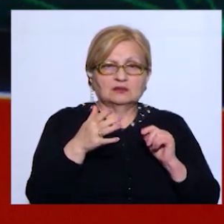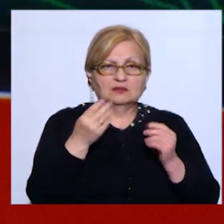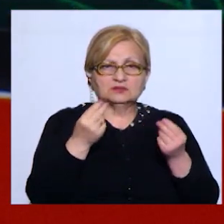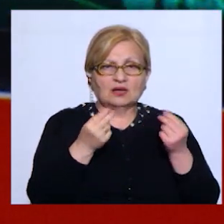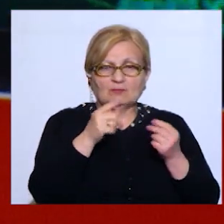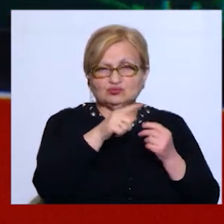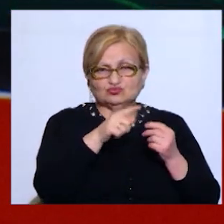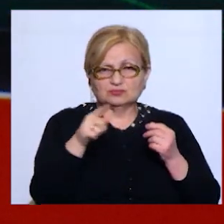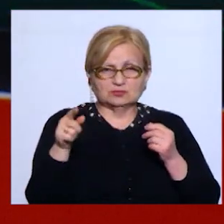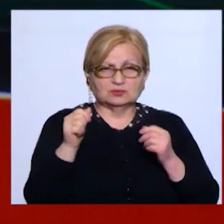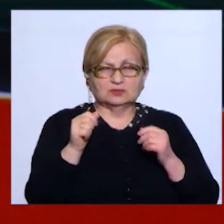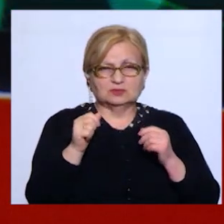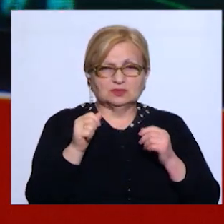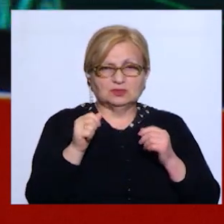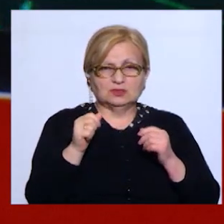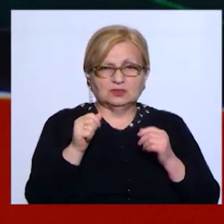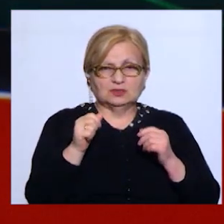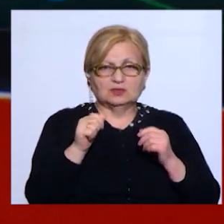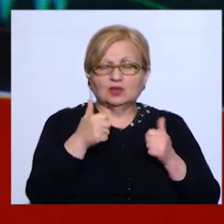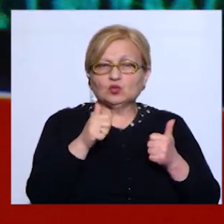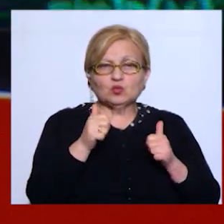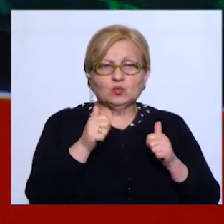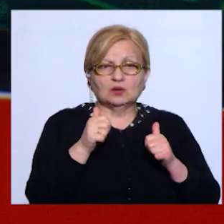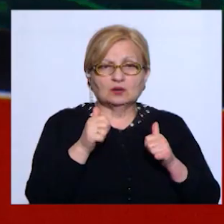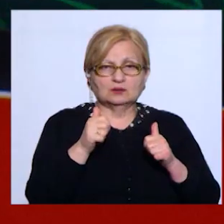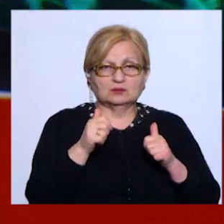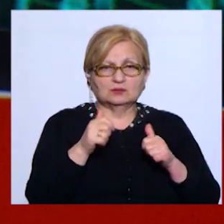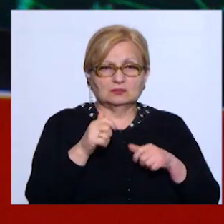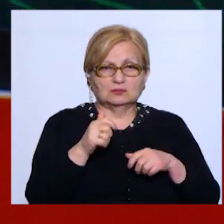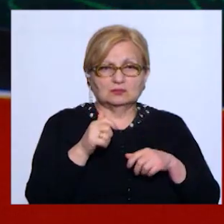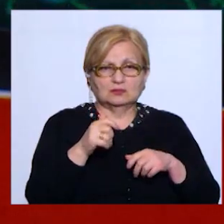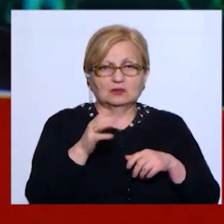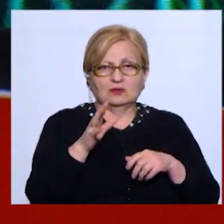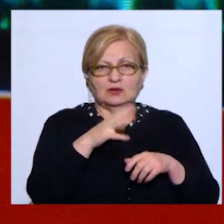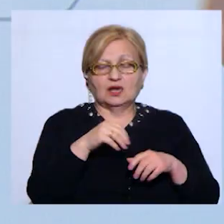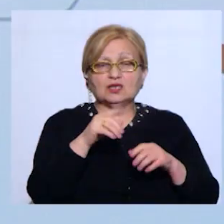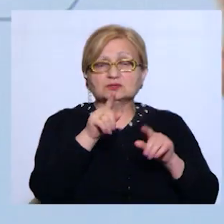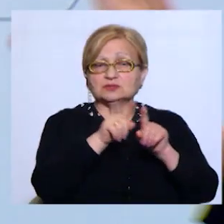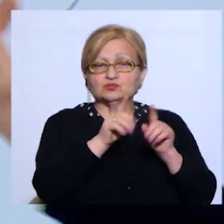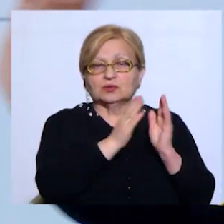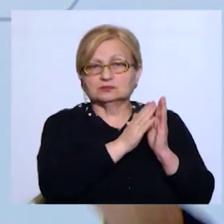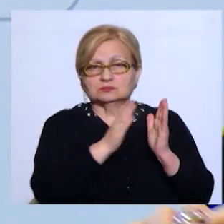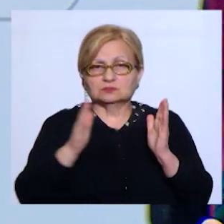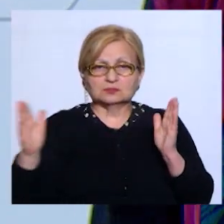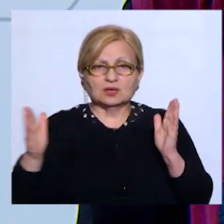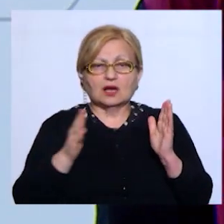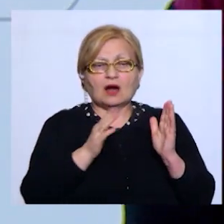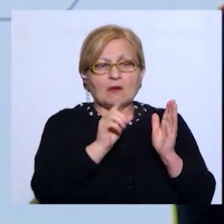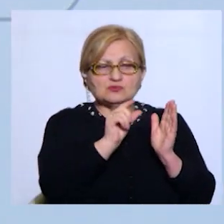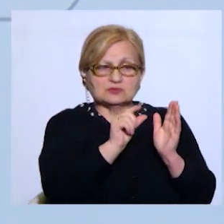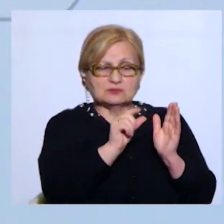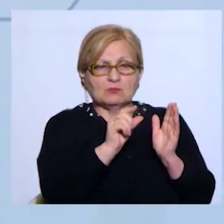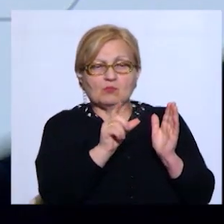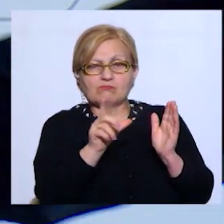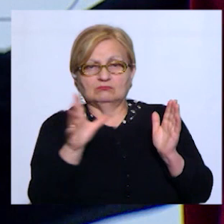თამაშების მიხედვით ამოწერილი მონაცემები. ხო, როგორ ვიქცევით? ეს მონაცემები უნდა დავალაგოთ ზრდადობით და დავალაგეს ზრდადობით,